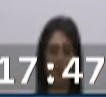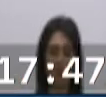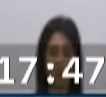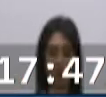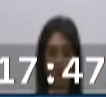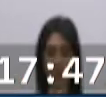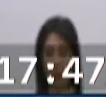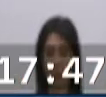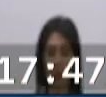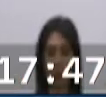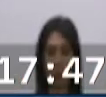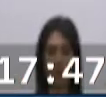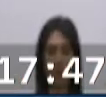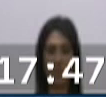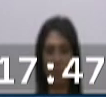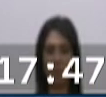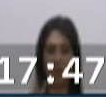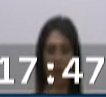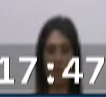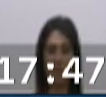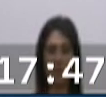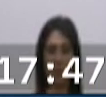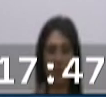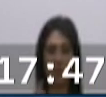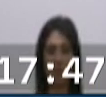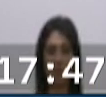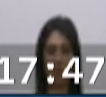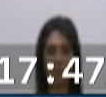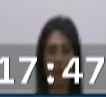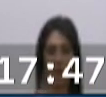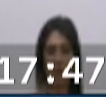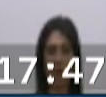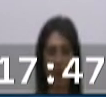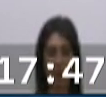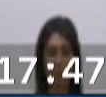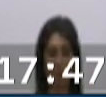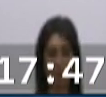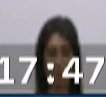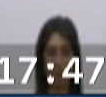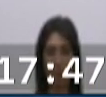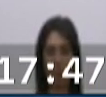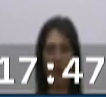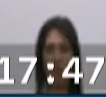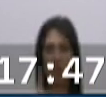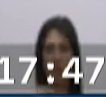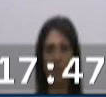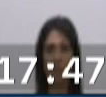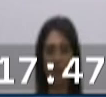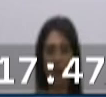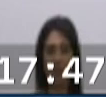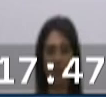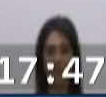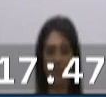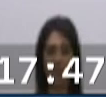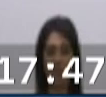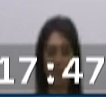3 milioane mocalache, 13 milioane sa medicină și încheva 7 miliarde la rit da upinasta. Ce s-a bamisat ce buzli a ganuat ca do trom, pehana